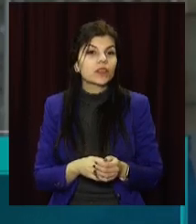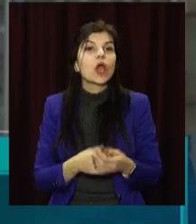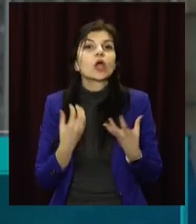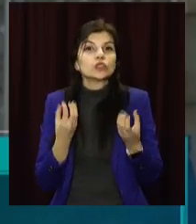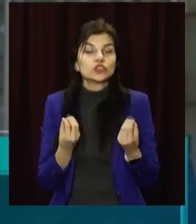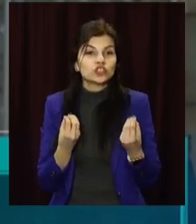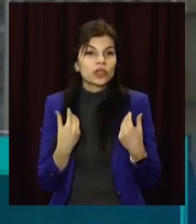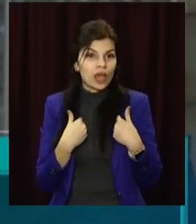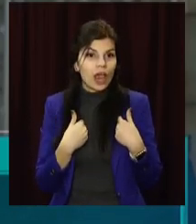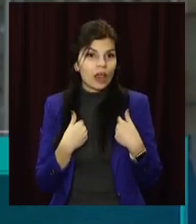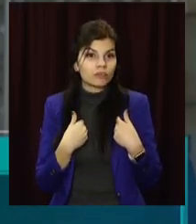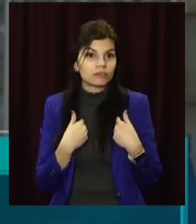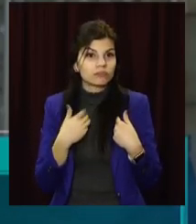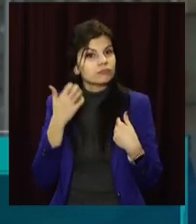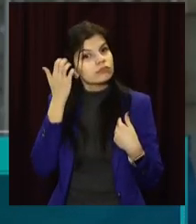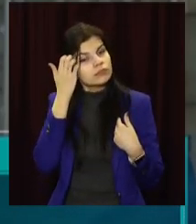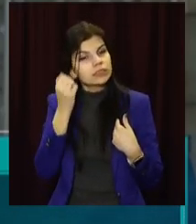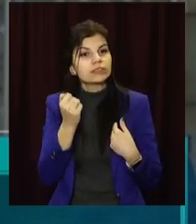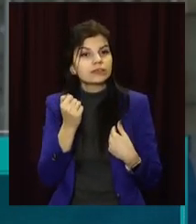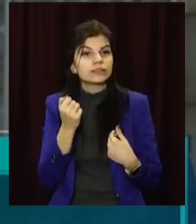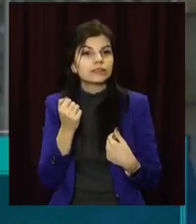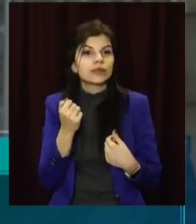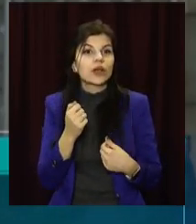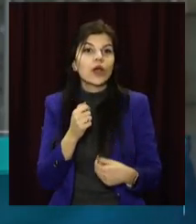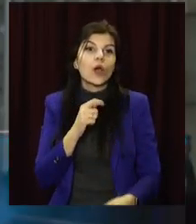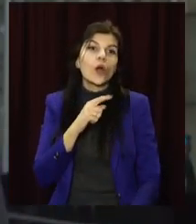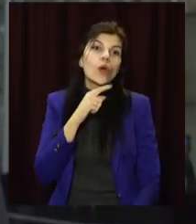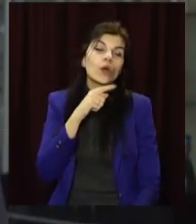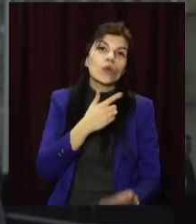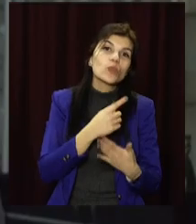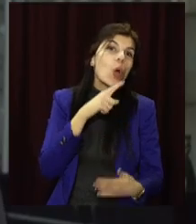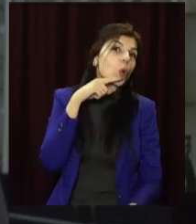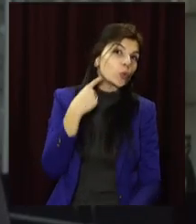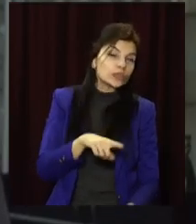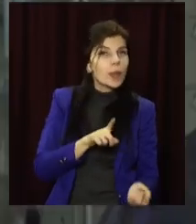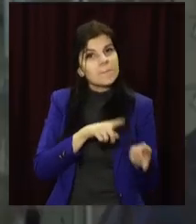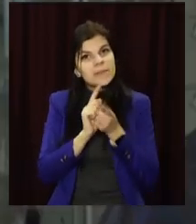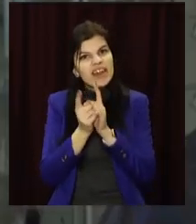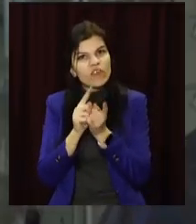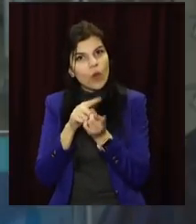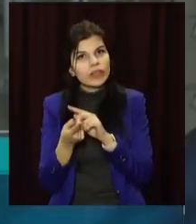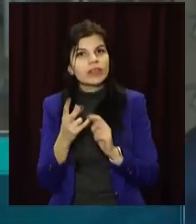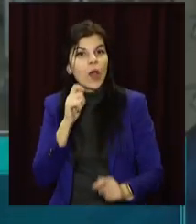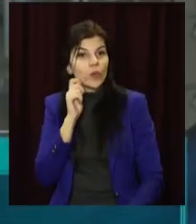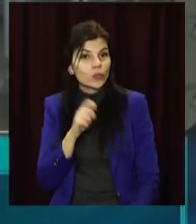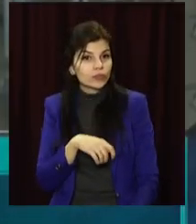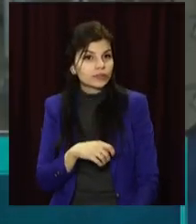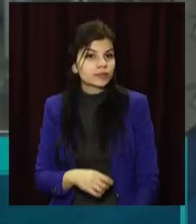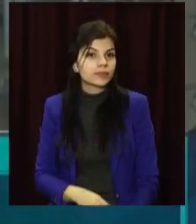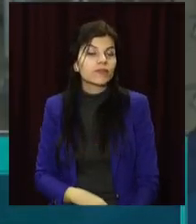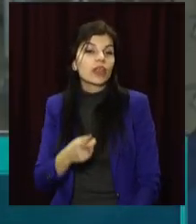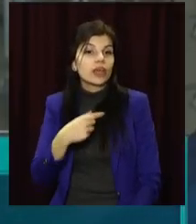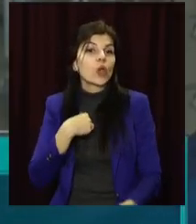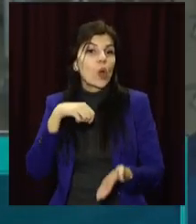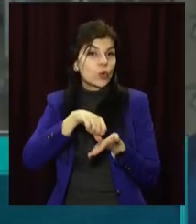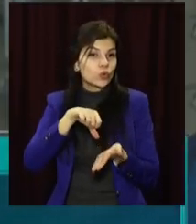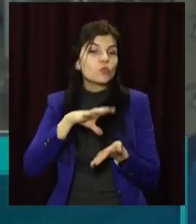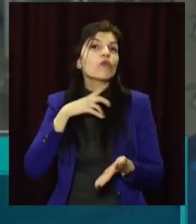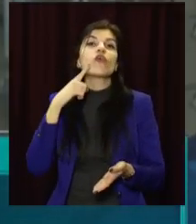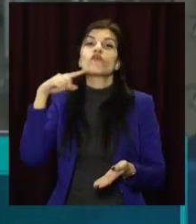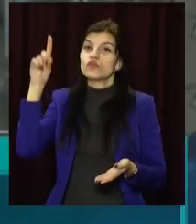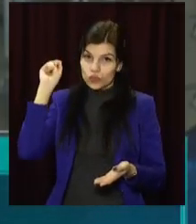я люблю перероблювати з російських пісень на українські. Я на цьому конкурсі виступав у тому